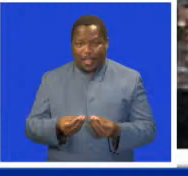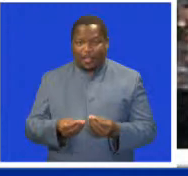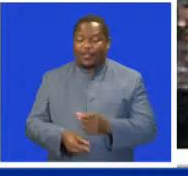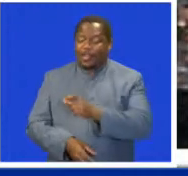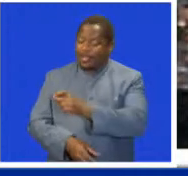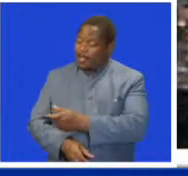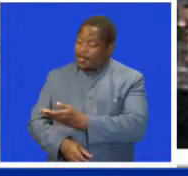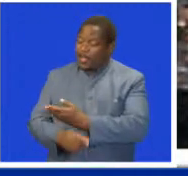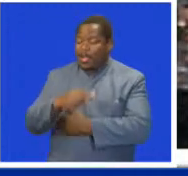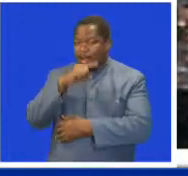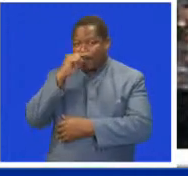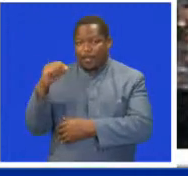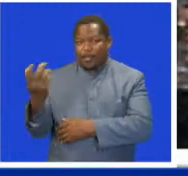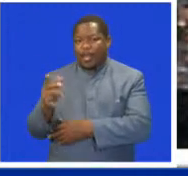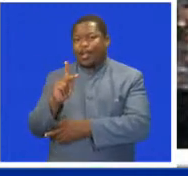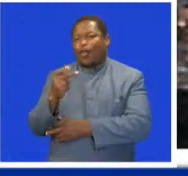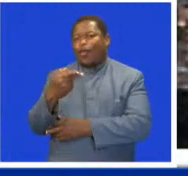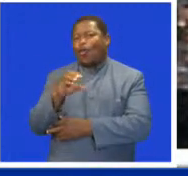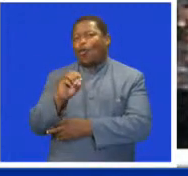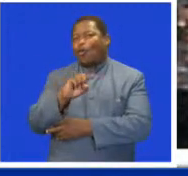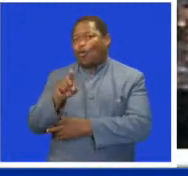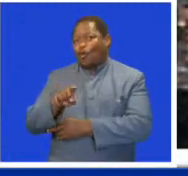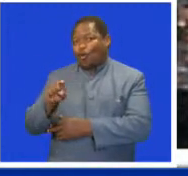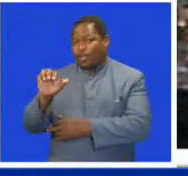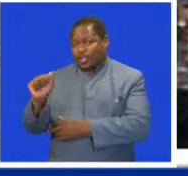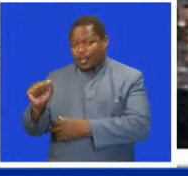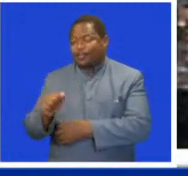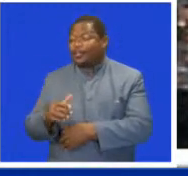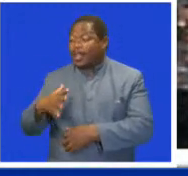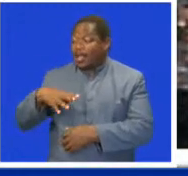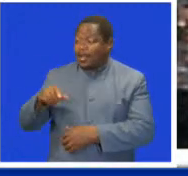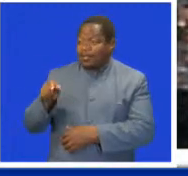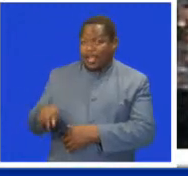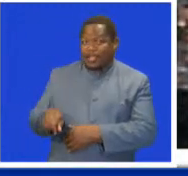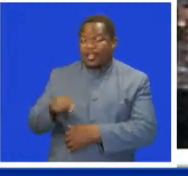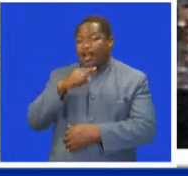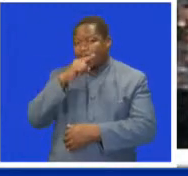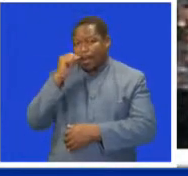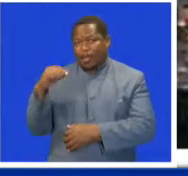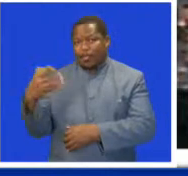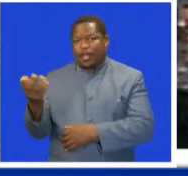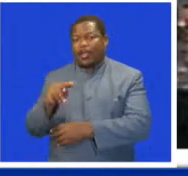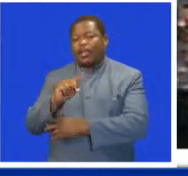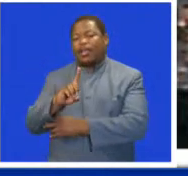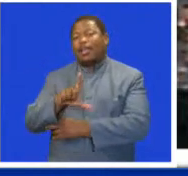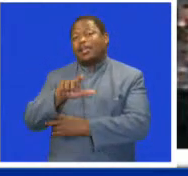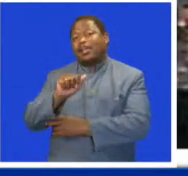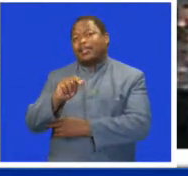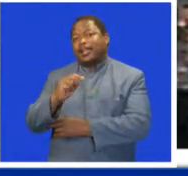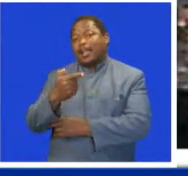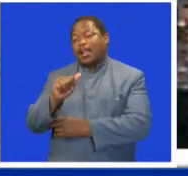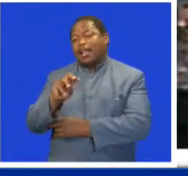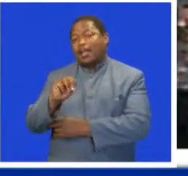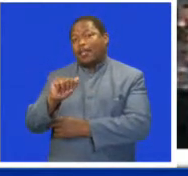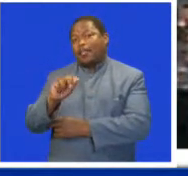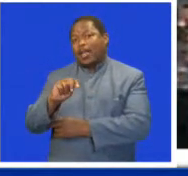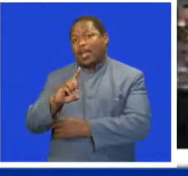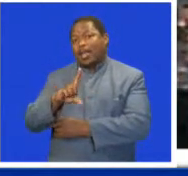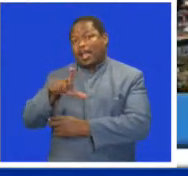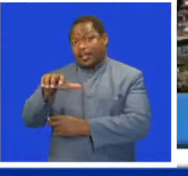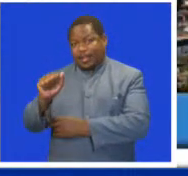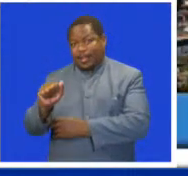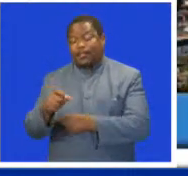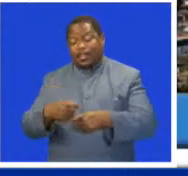naye embongwa Dube kana nginaye nensiwe enhlangamandla eTindzabeni dead for temidlalo nendi Tindzaba temidlalo titsinde umuhle Samu nawe